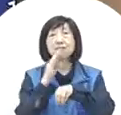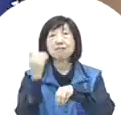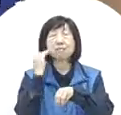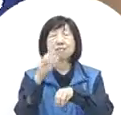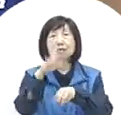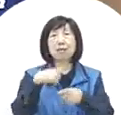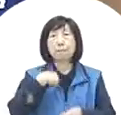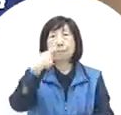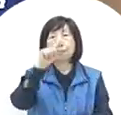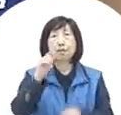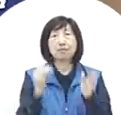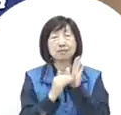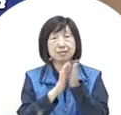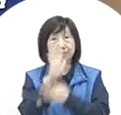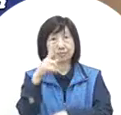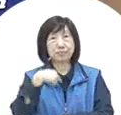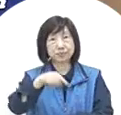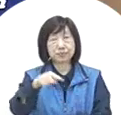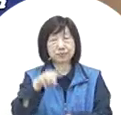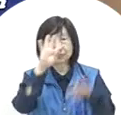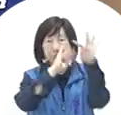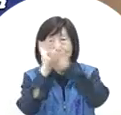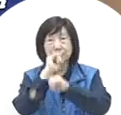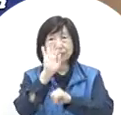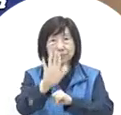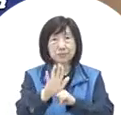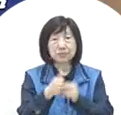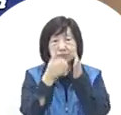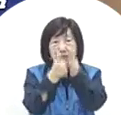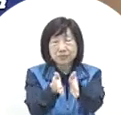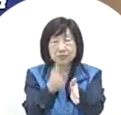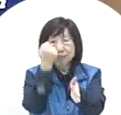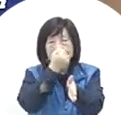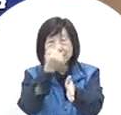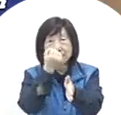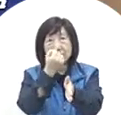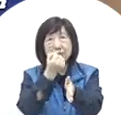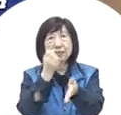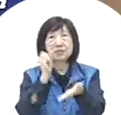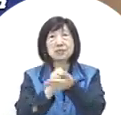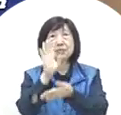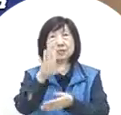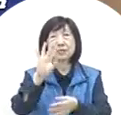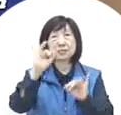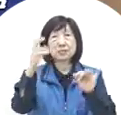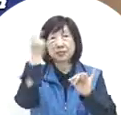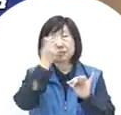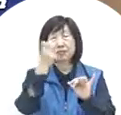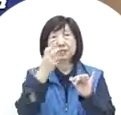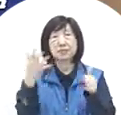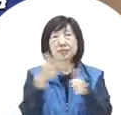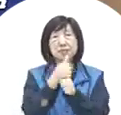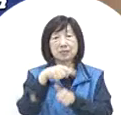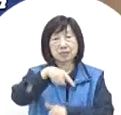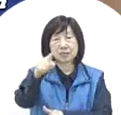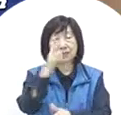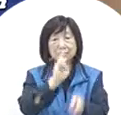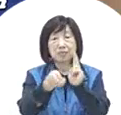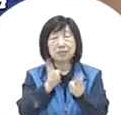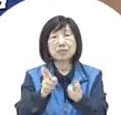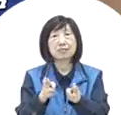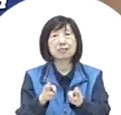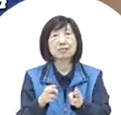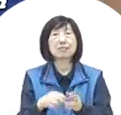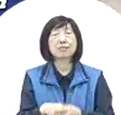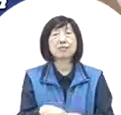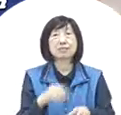他们就有去掌握这一个嫌犯的对象。然后有报地检署来指挥，那地检署他也 是合